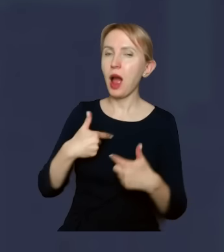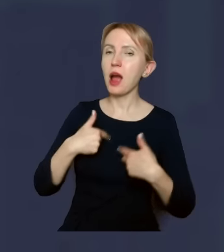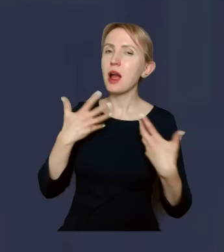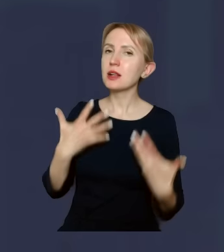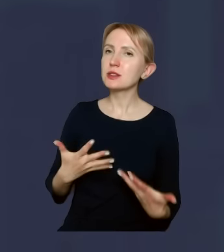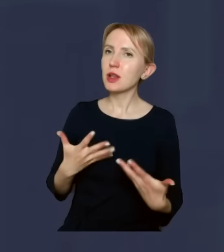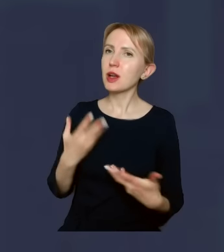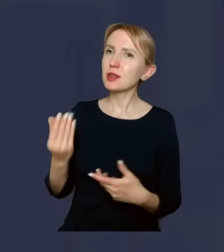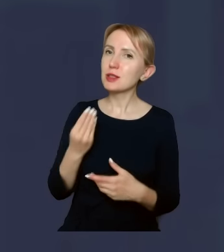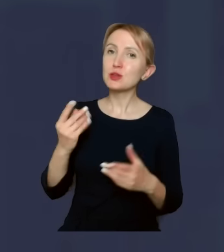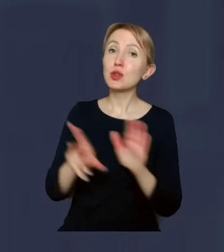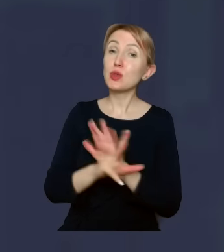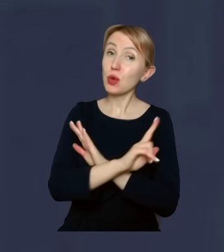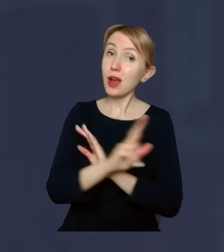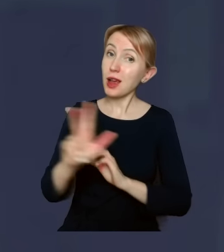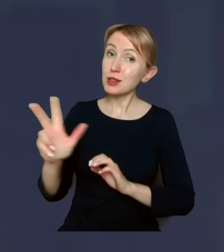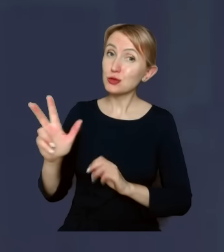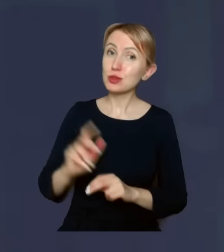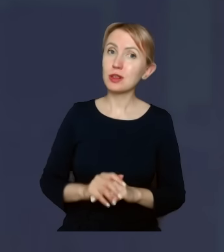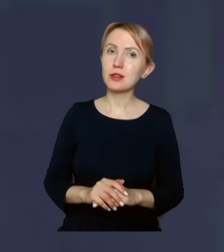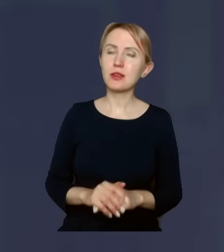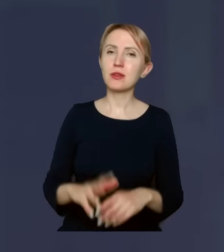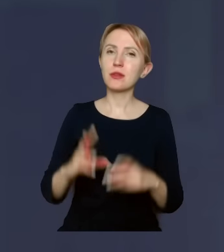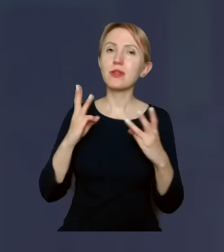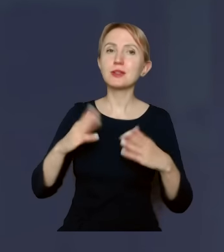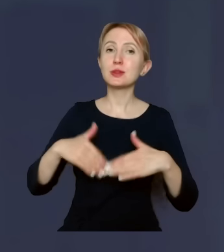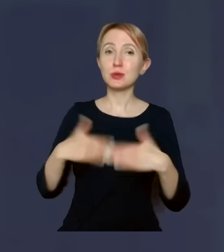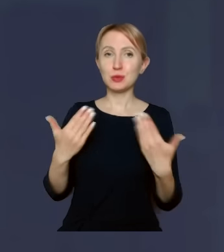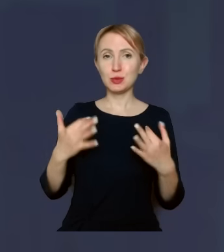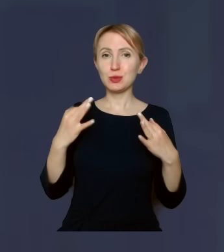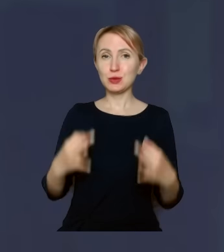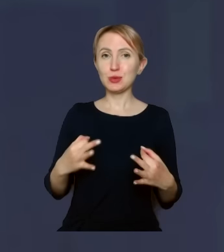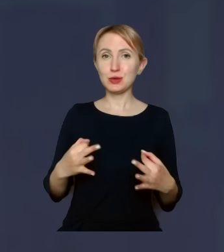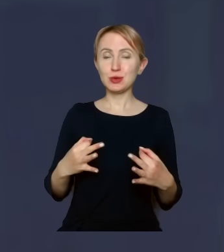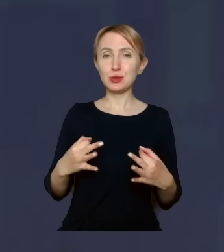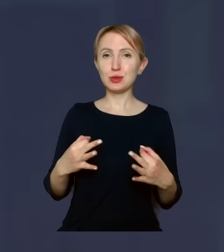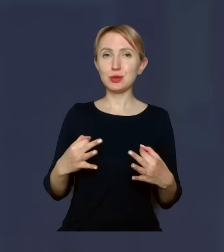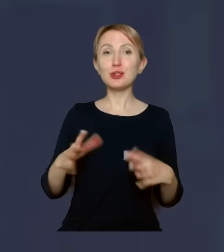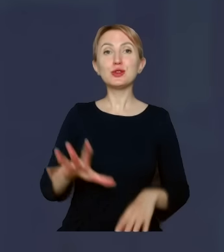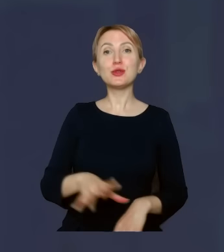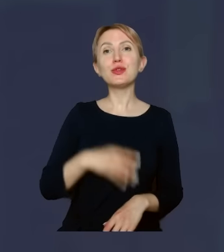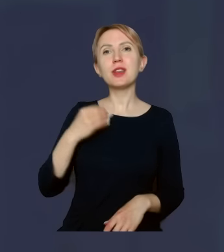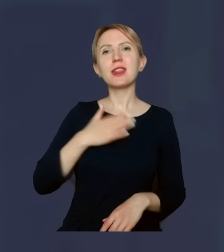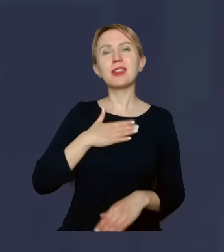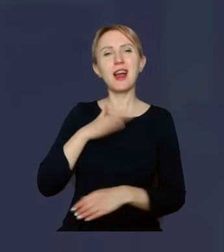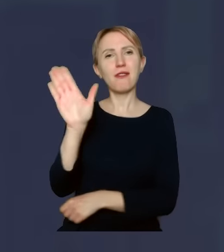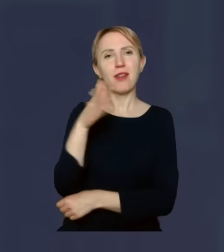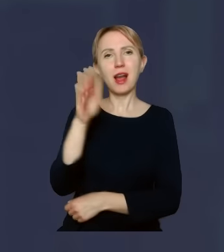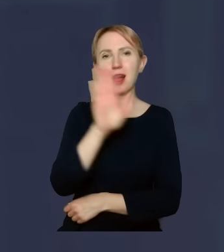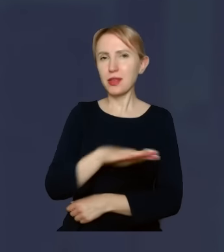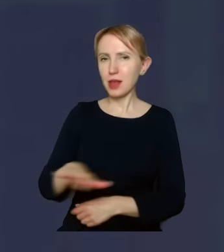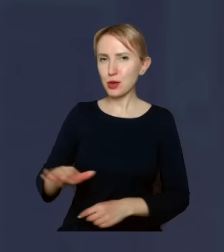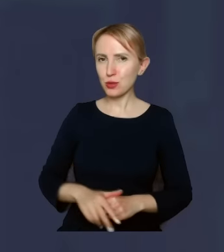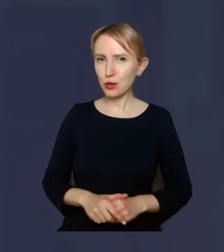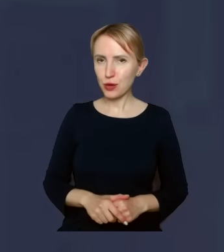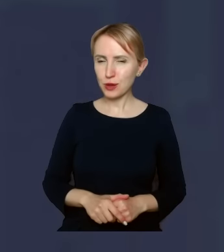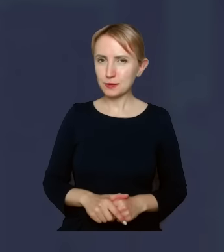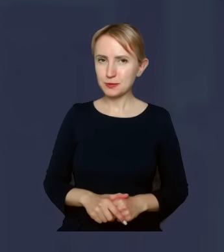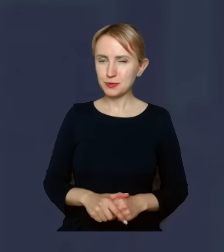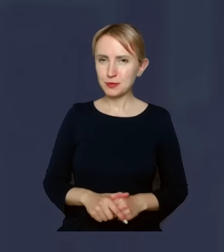jeszcze do wszystkich w tak ważnym dniu jak dziś, to jest dzisiaj jest święto naszej flagi narodowej, a więc